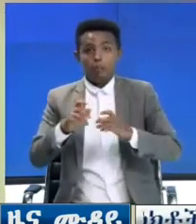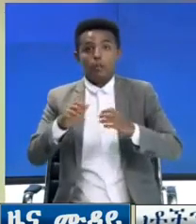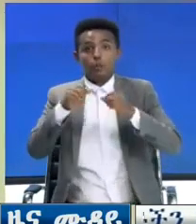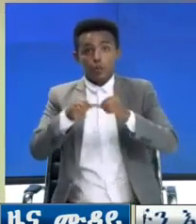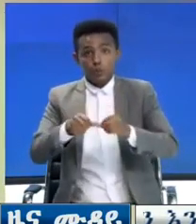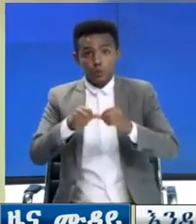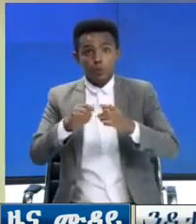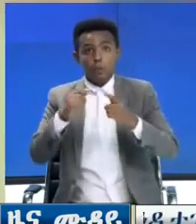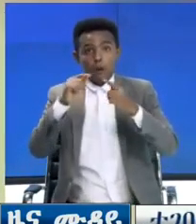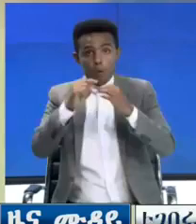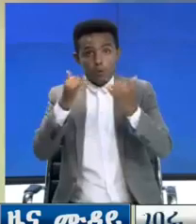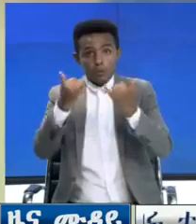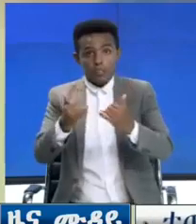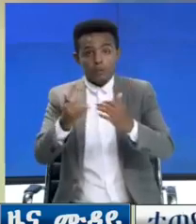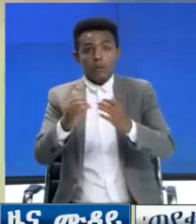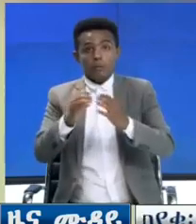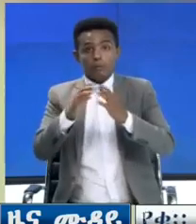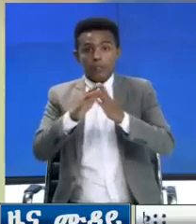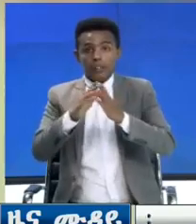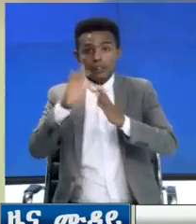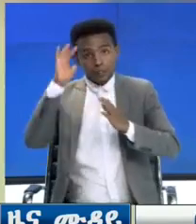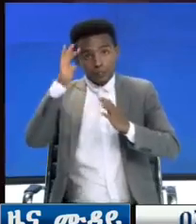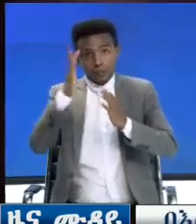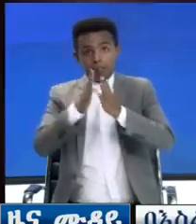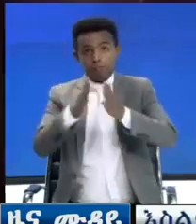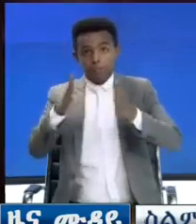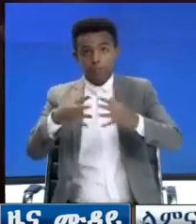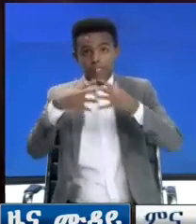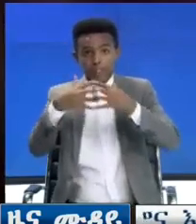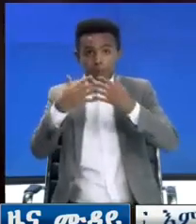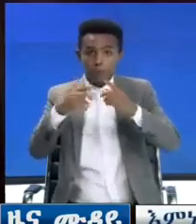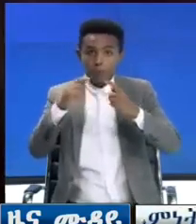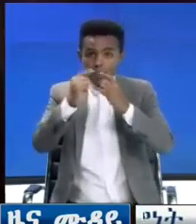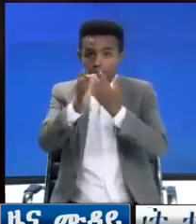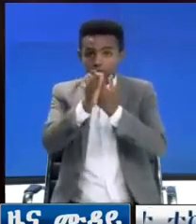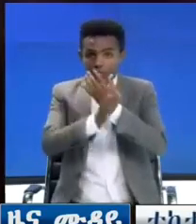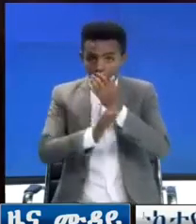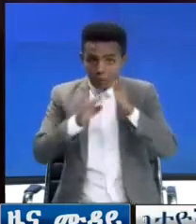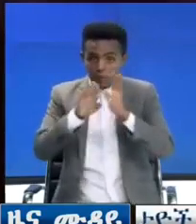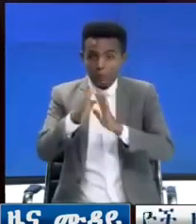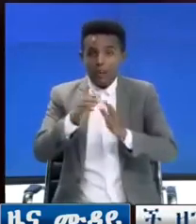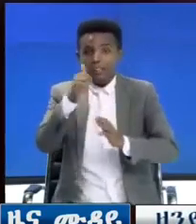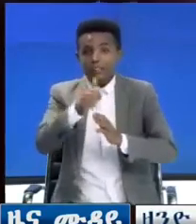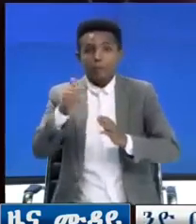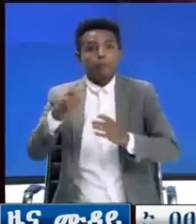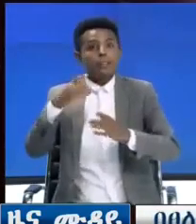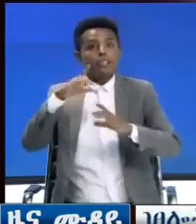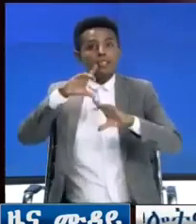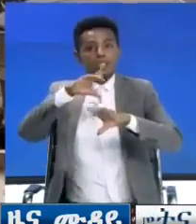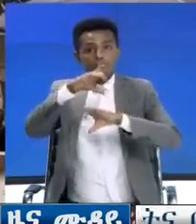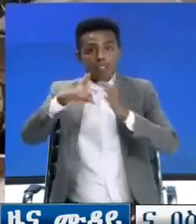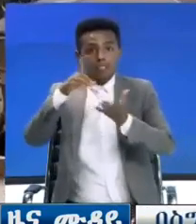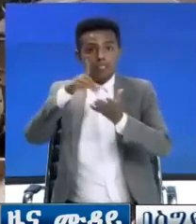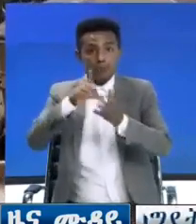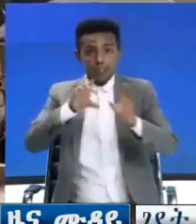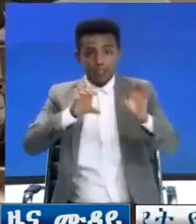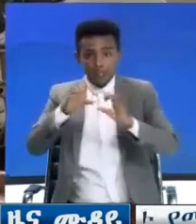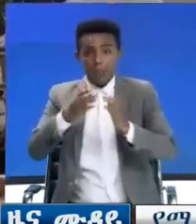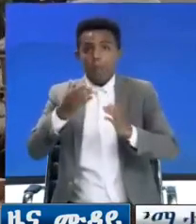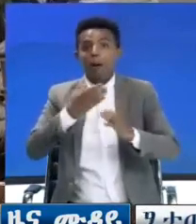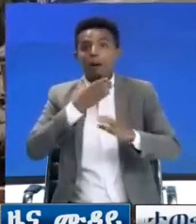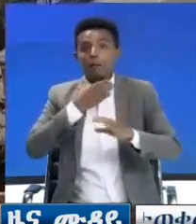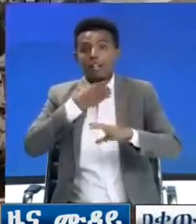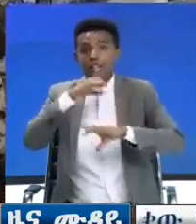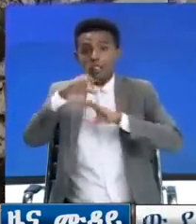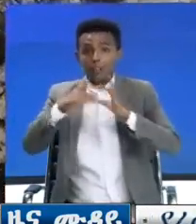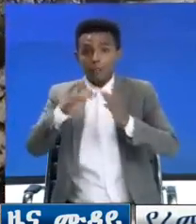ሰዓት ከበሽታው መስፋፋት ጋር በተያያዘ መሳሪያውን ወደ ሀገር ውስጥ በማስገባት በአዲስ አበባና በክልል ከተሞች ምርመራው እየተካሄደ ይገኛል። በአማራ ክልልም በባህር